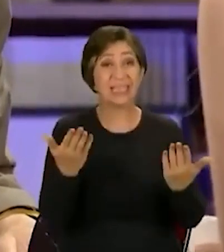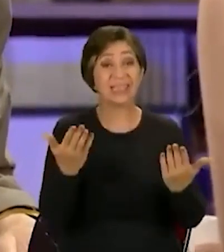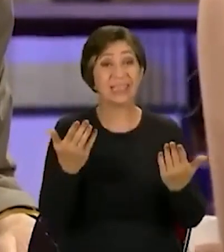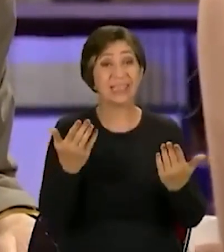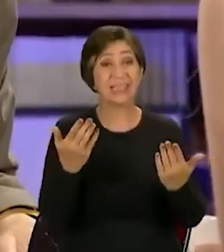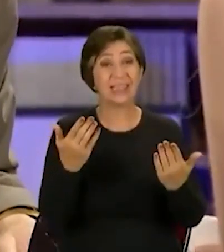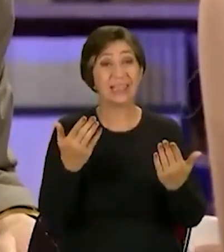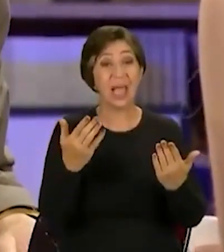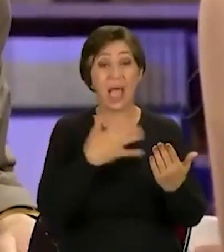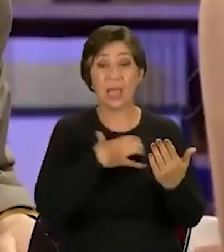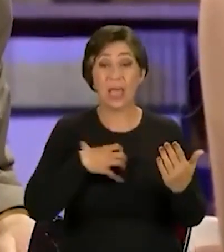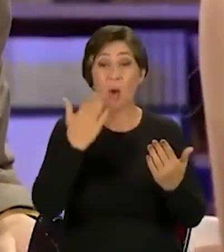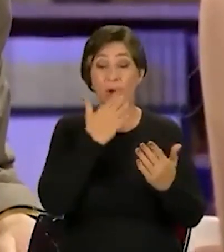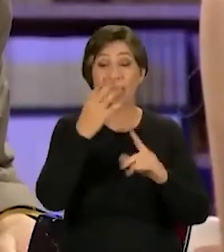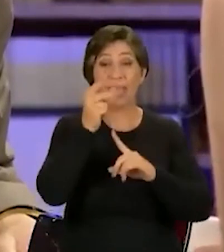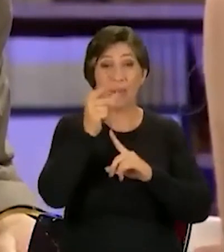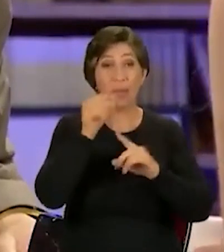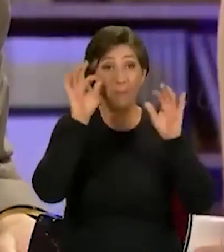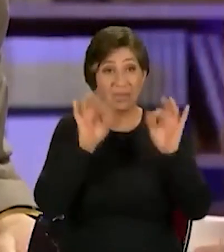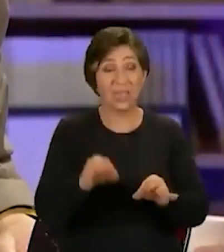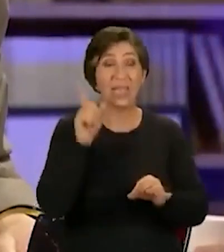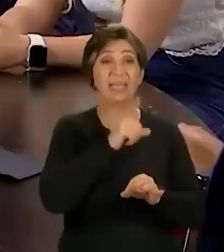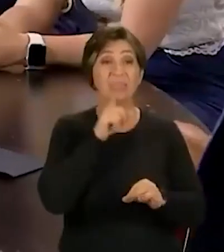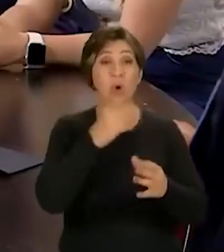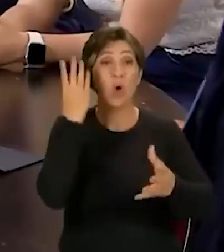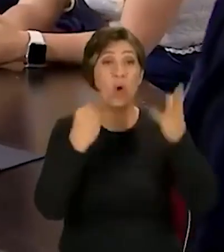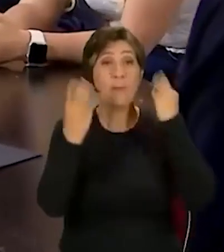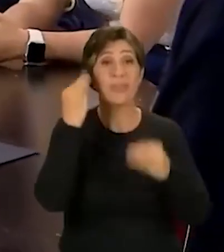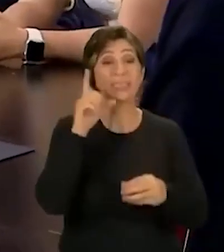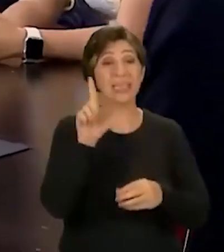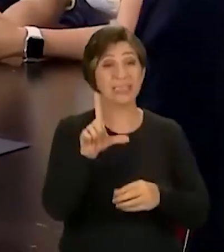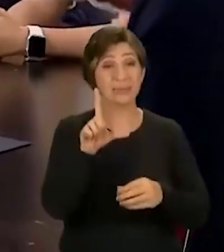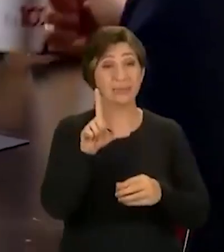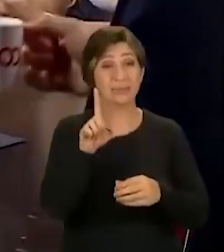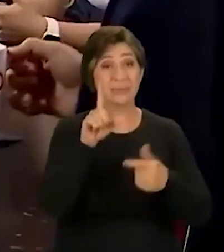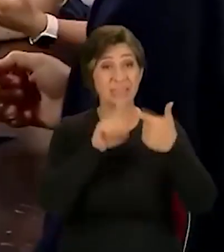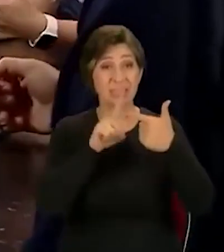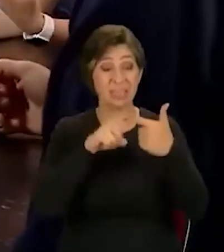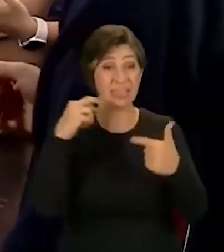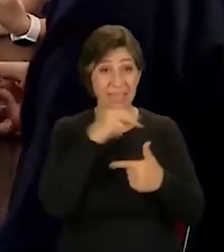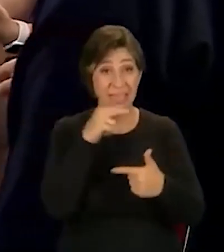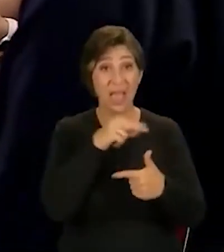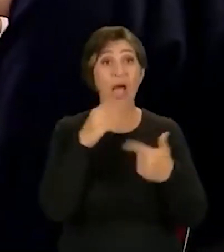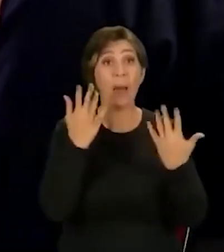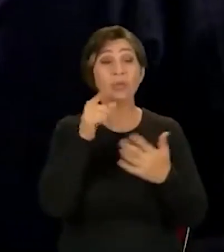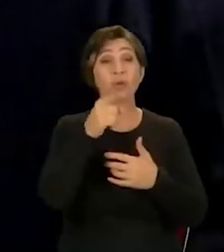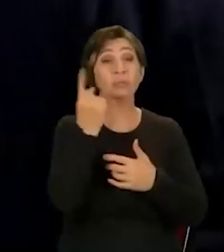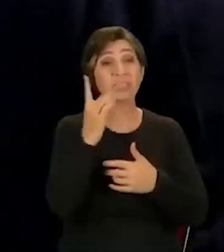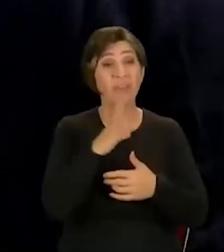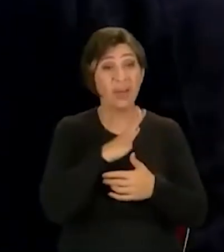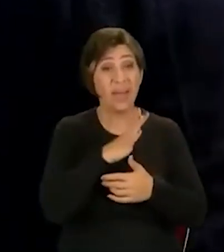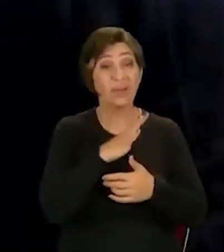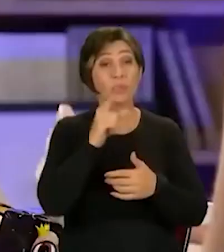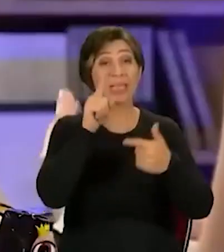zaten siz anaokulundan, ilkokuldan itibaren İngilizce öğrenmeliydiniz bir ikinci yabancı lisan. Evet, ama şöyle bir durum da var.